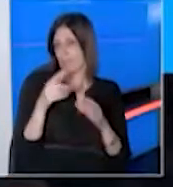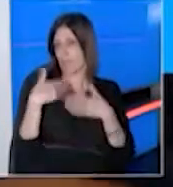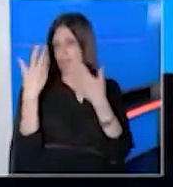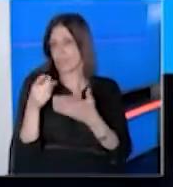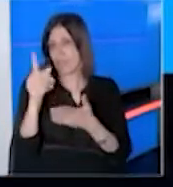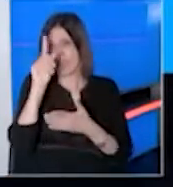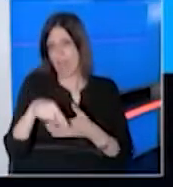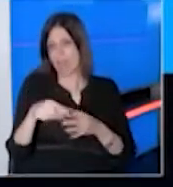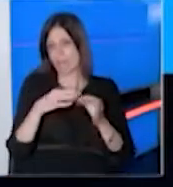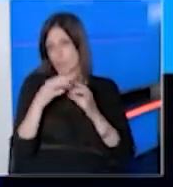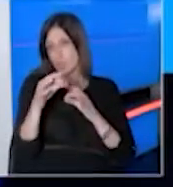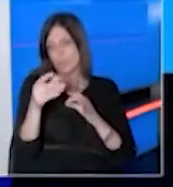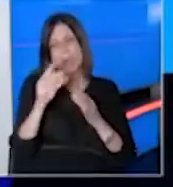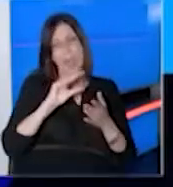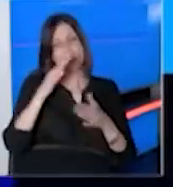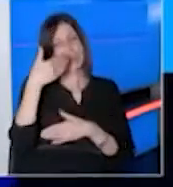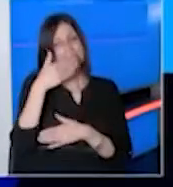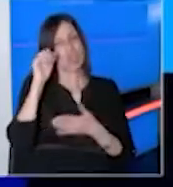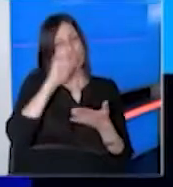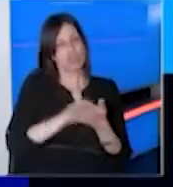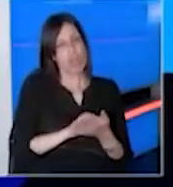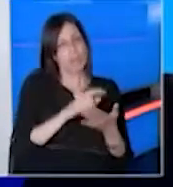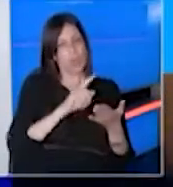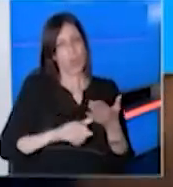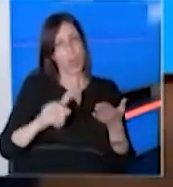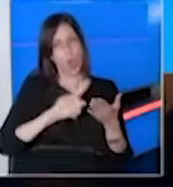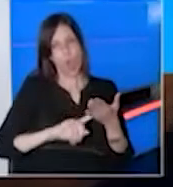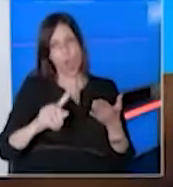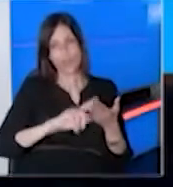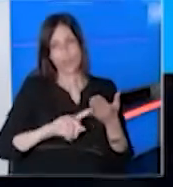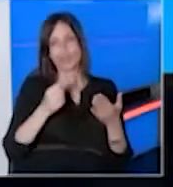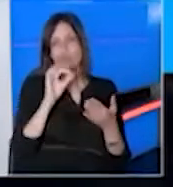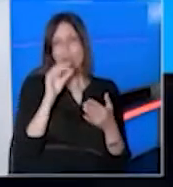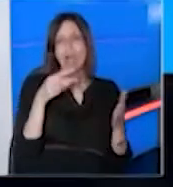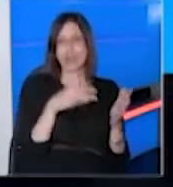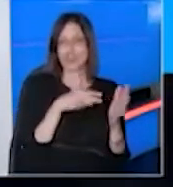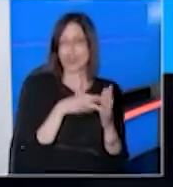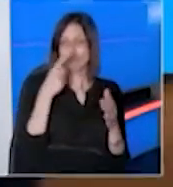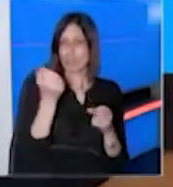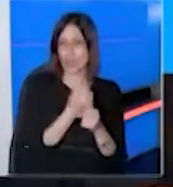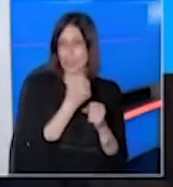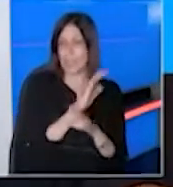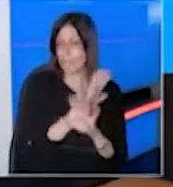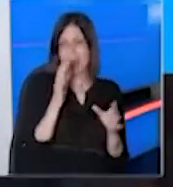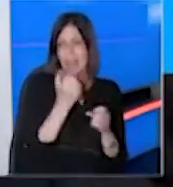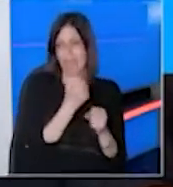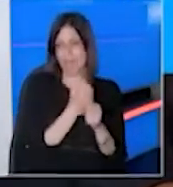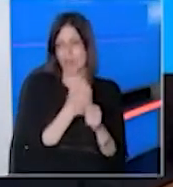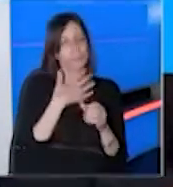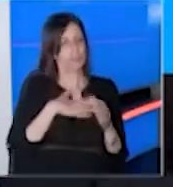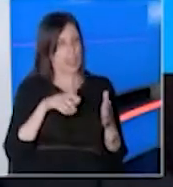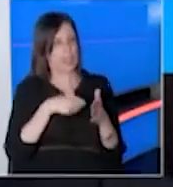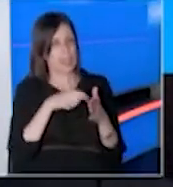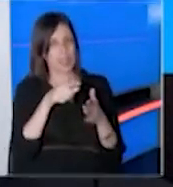דונם כאלה, והמדינה תשלם לו בצ'ק בנקאי כל חודש את העלות של החשמל שהוא מייצר בלי לעבוד, אגב. רק לתקן אותך,